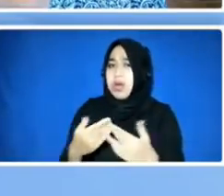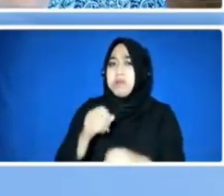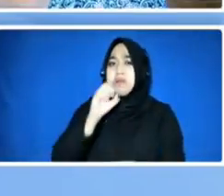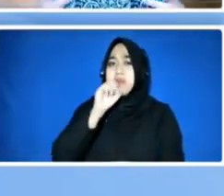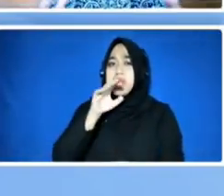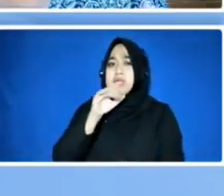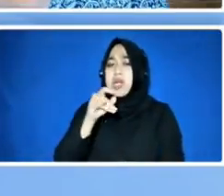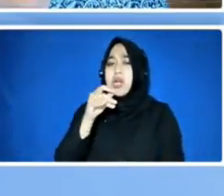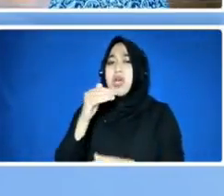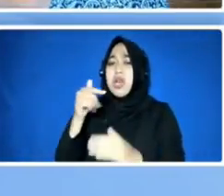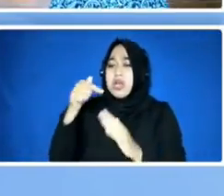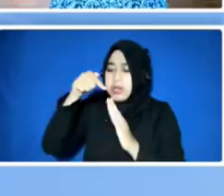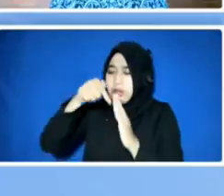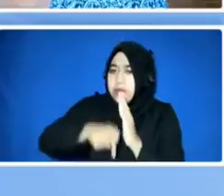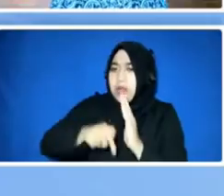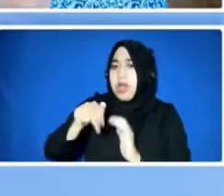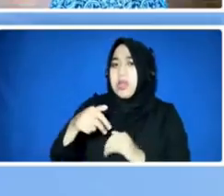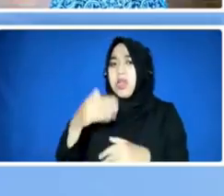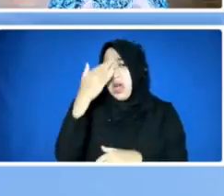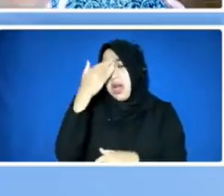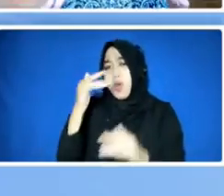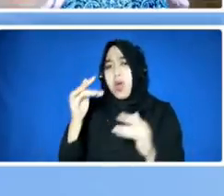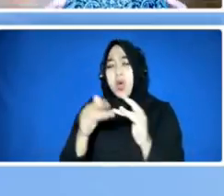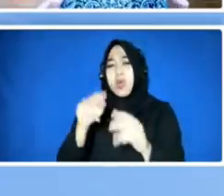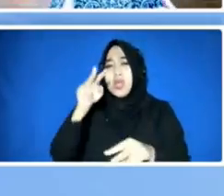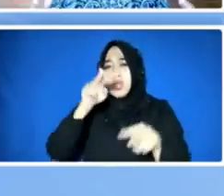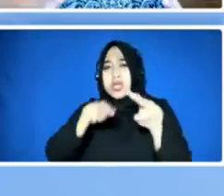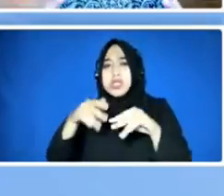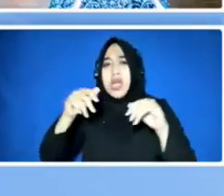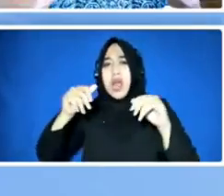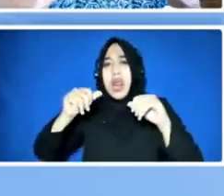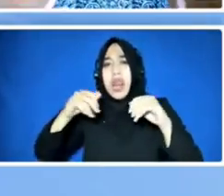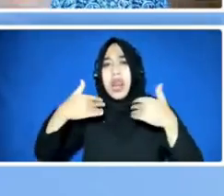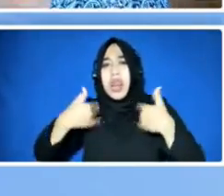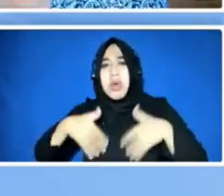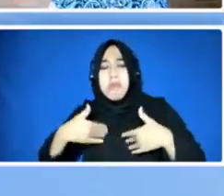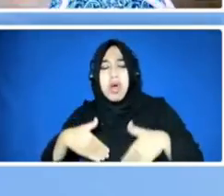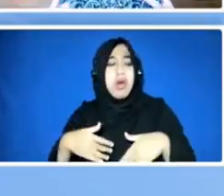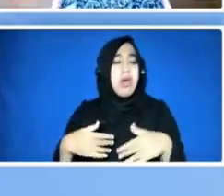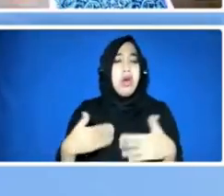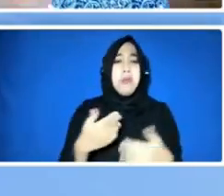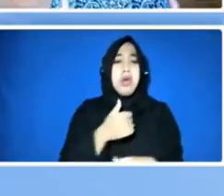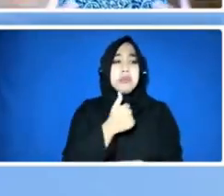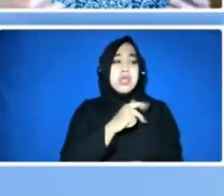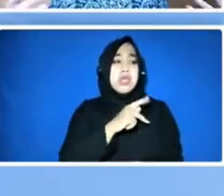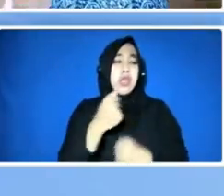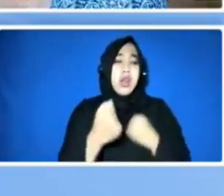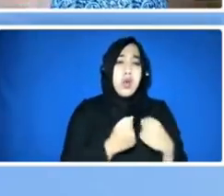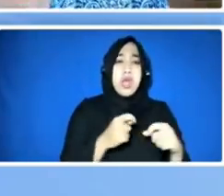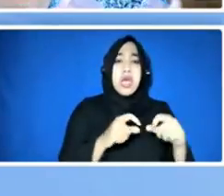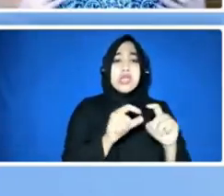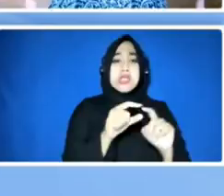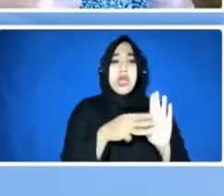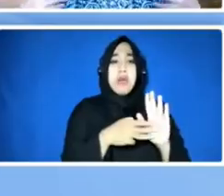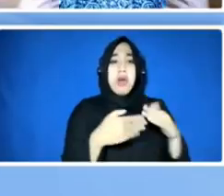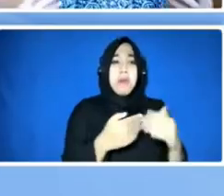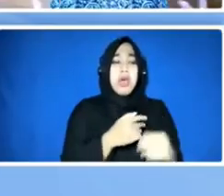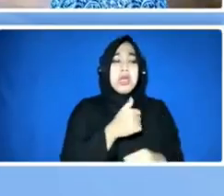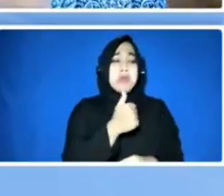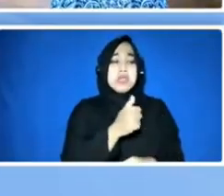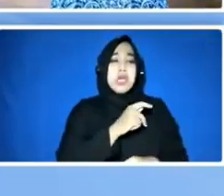membicarakan secara lebih detail mengapa kontak tracing ini lemah dan apa yang bisa kita lakukan dan sumber daya apa yang bisa kita gunakan untuk